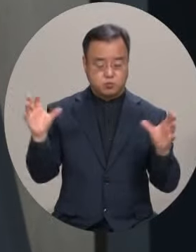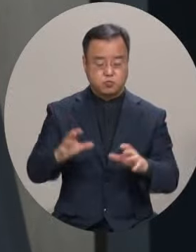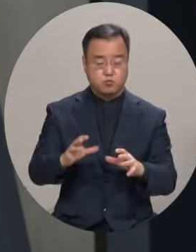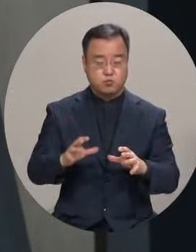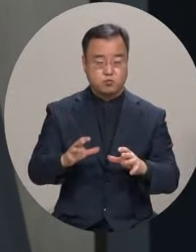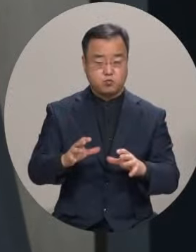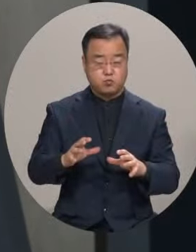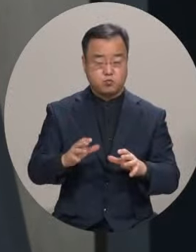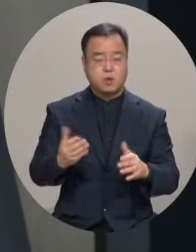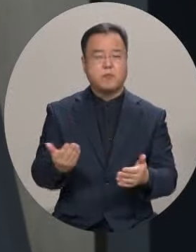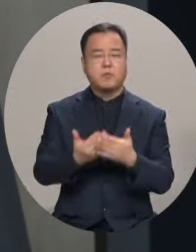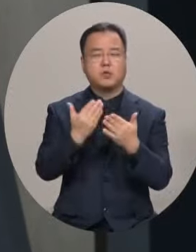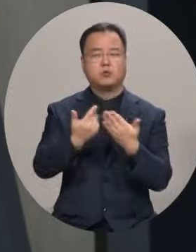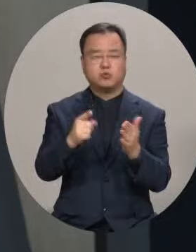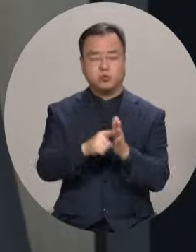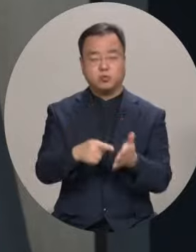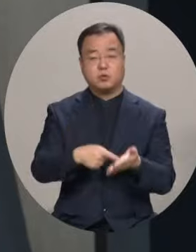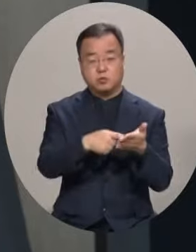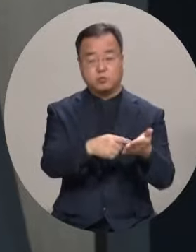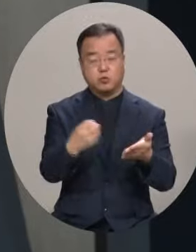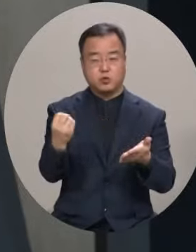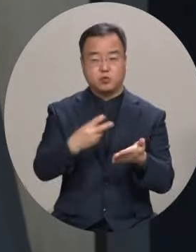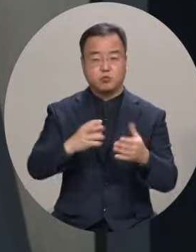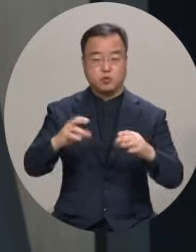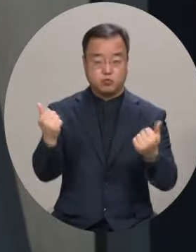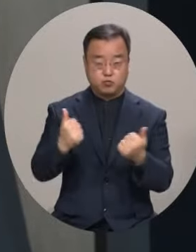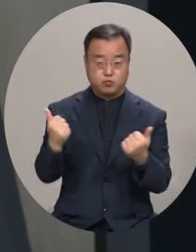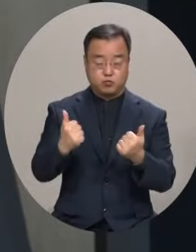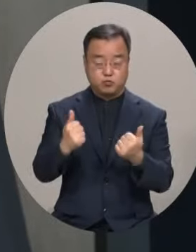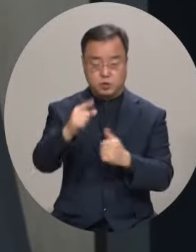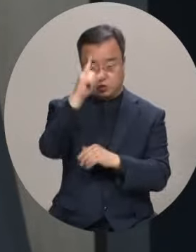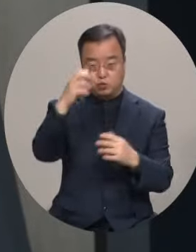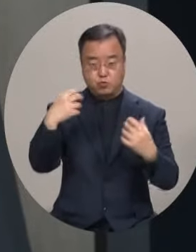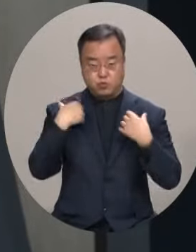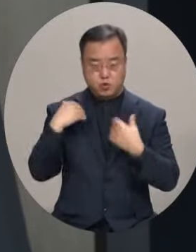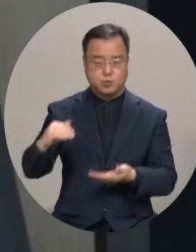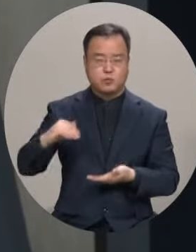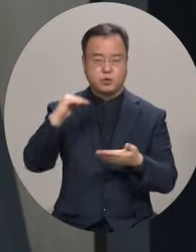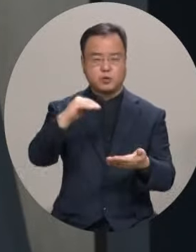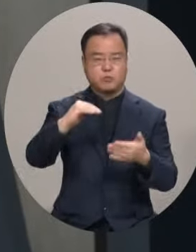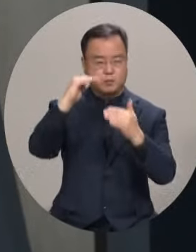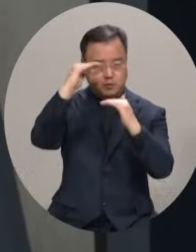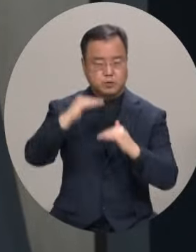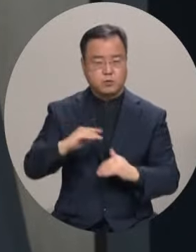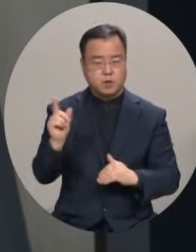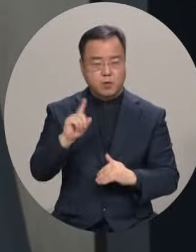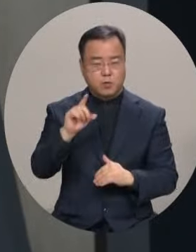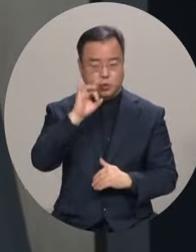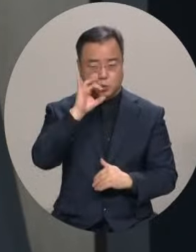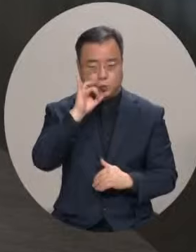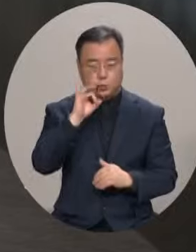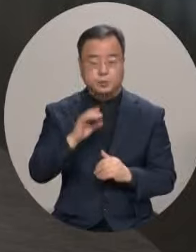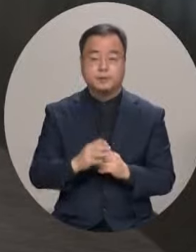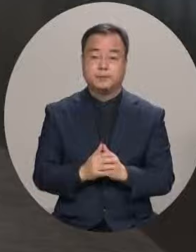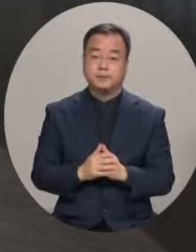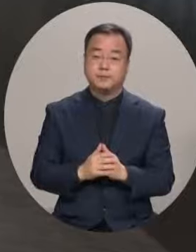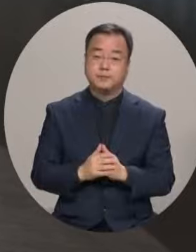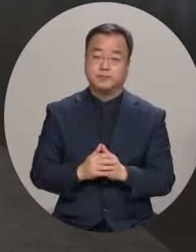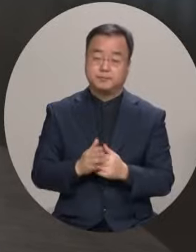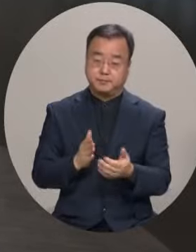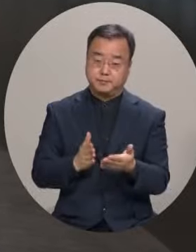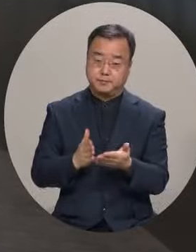권위 문도 채택을 하고 정보와 국회 전달할 예정이라고 한데요 어떤 내용이 담길지 지켜봐야 될 것 같습니다네 학문의 벽을